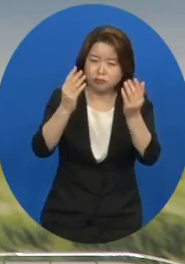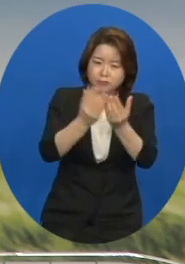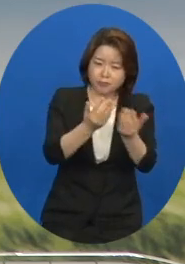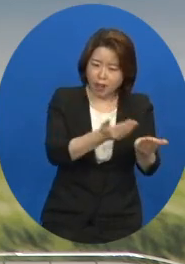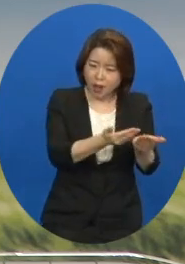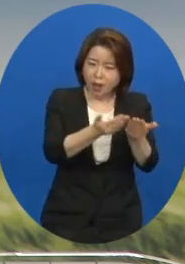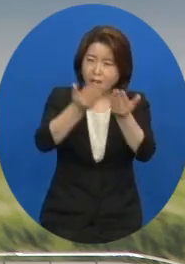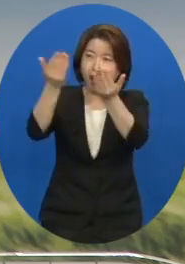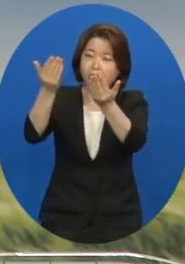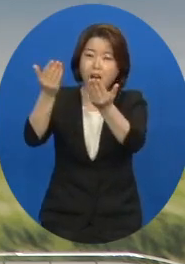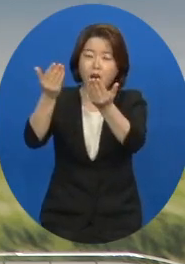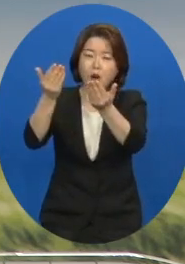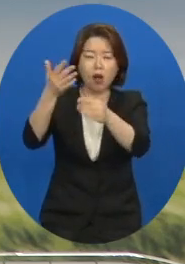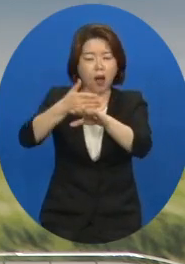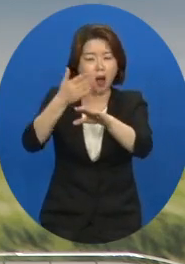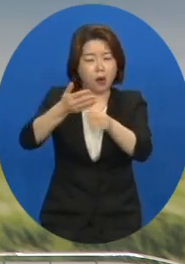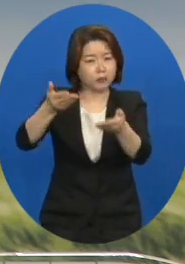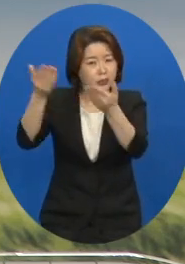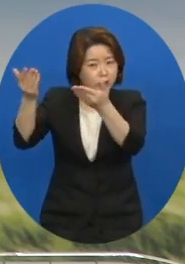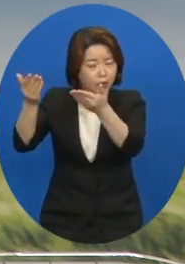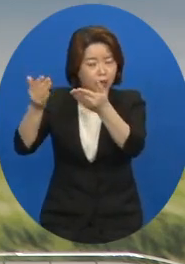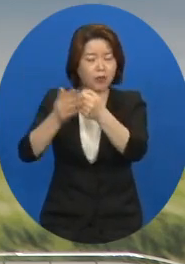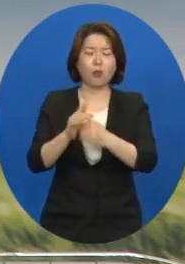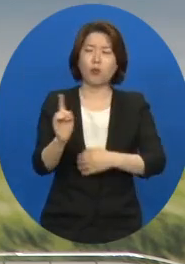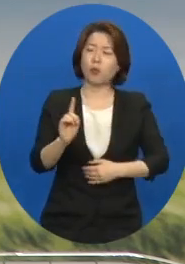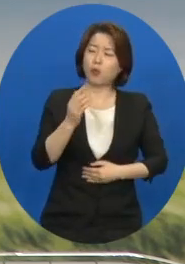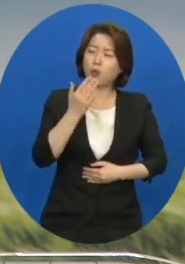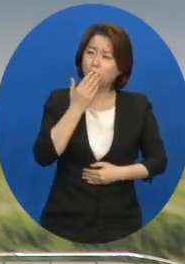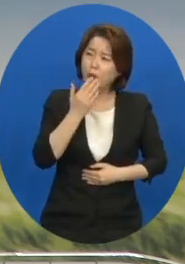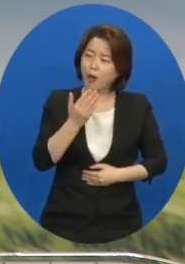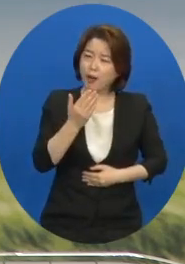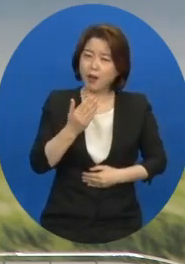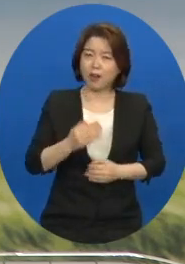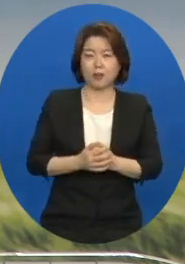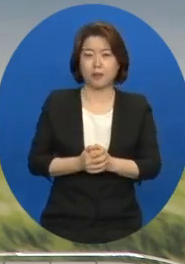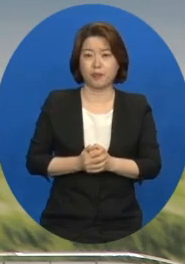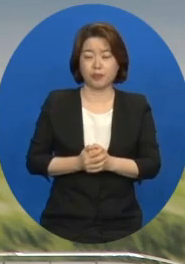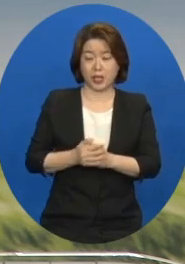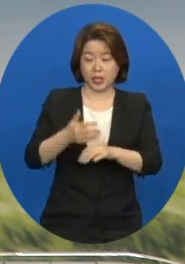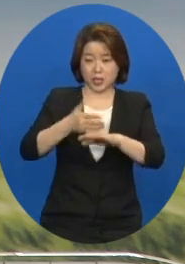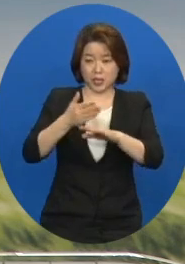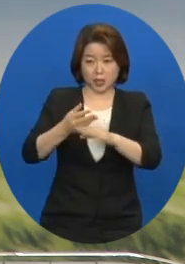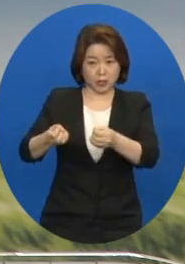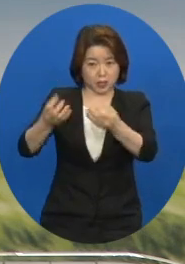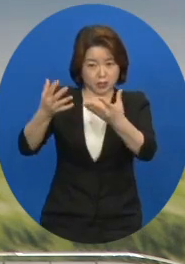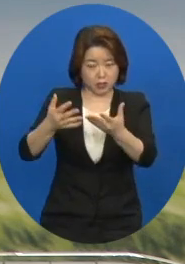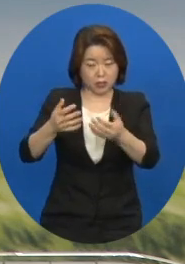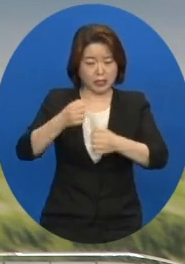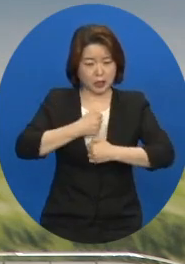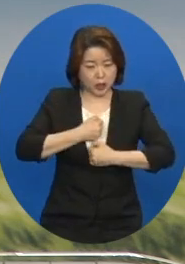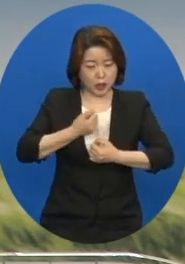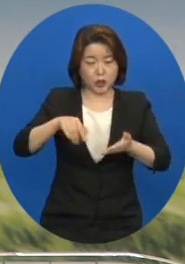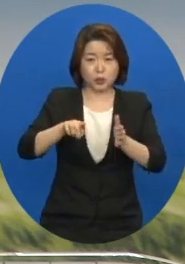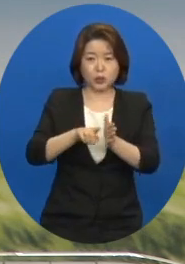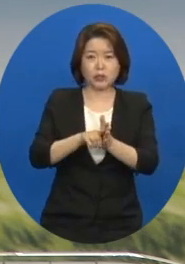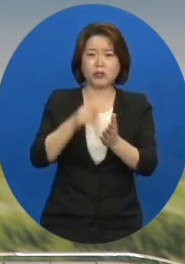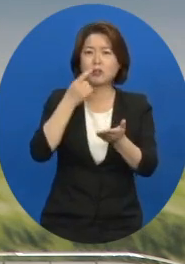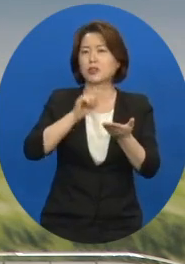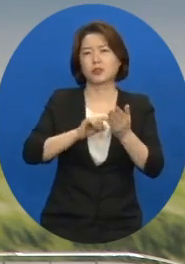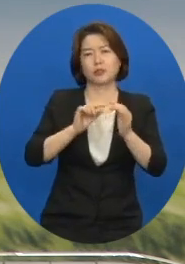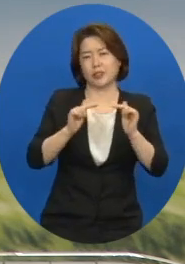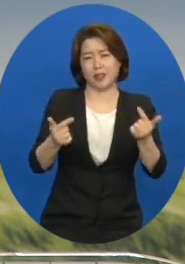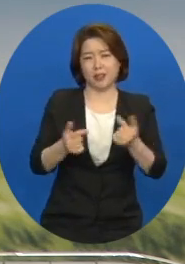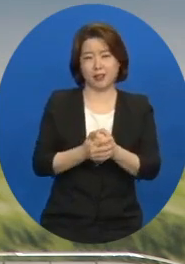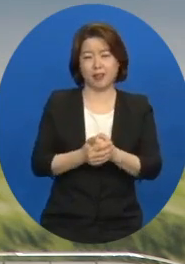지키라고 하시나? 막상 그 절기를 지키려고 하면 쉽지 않은 일이에요.